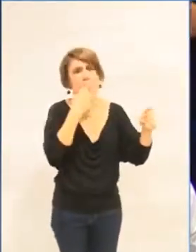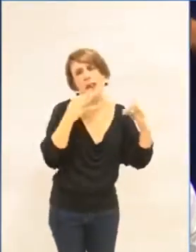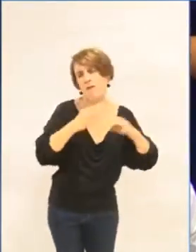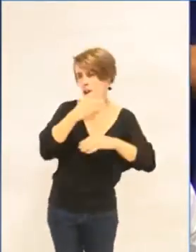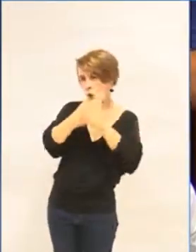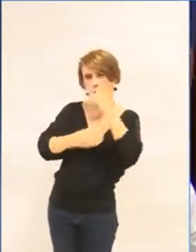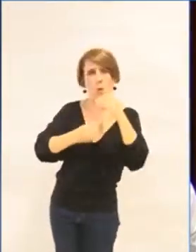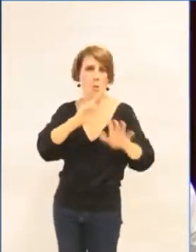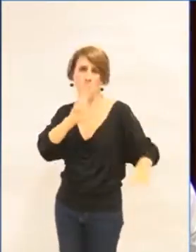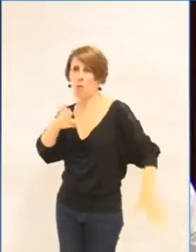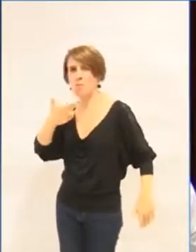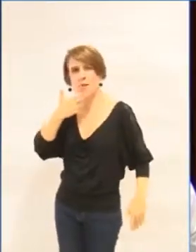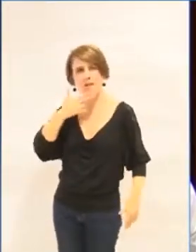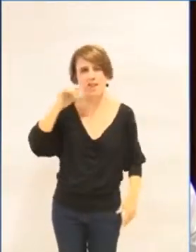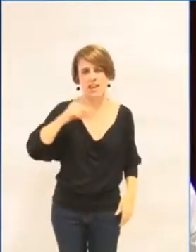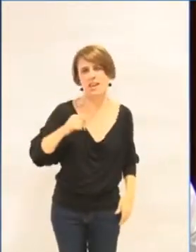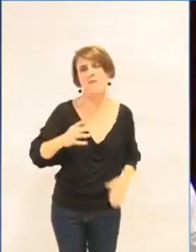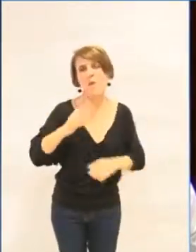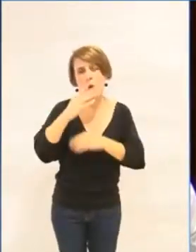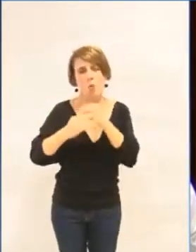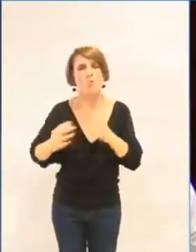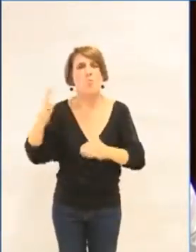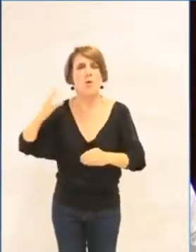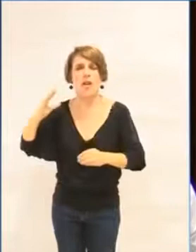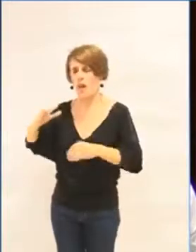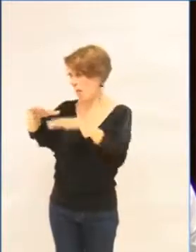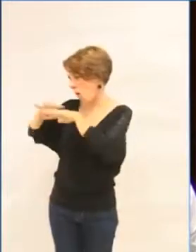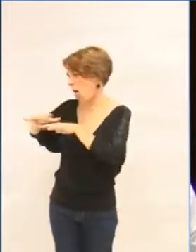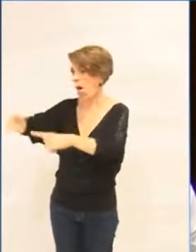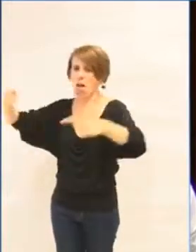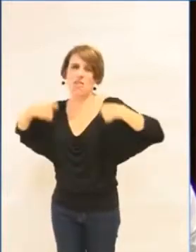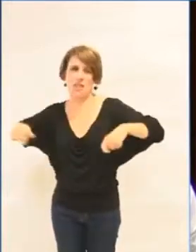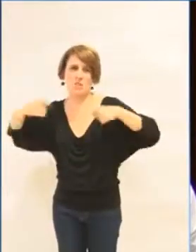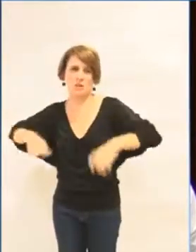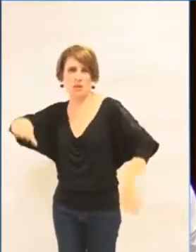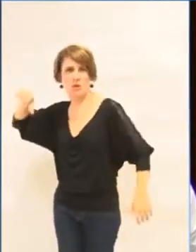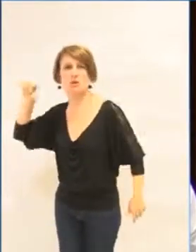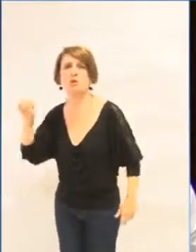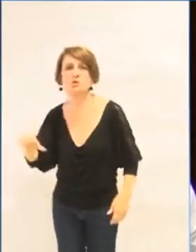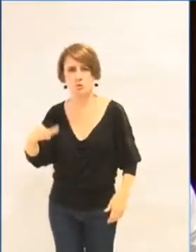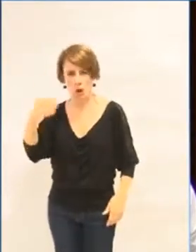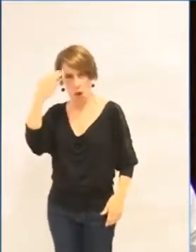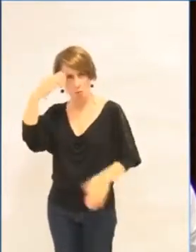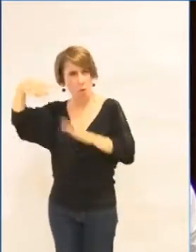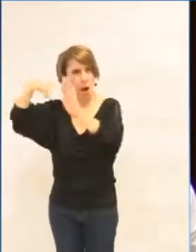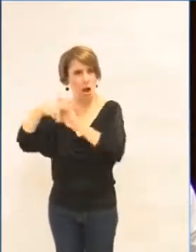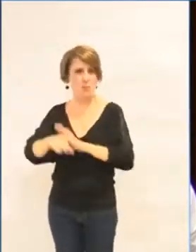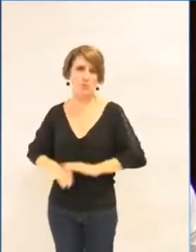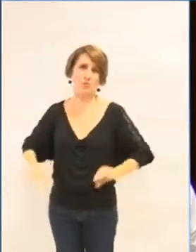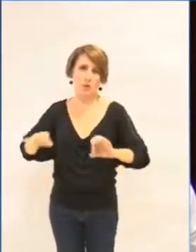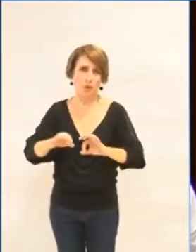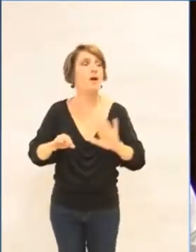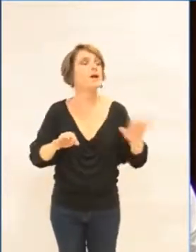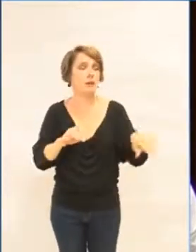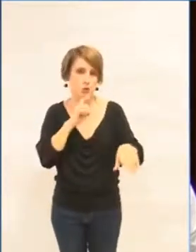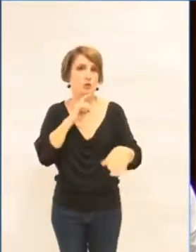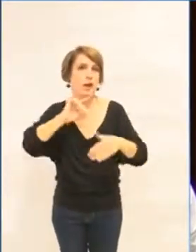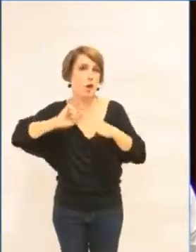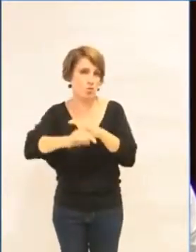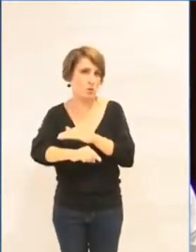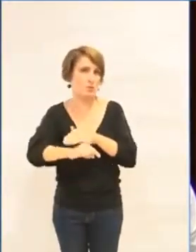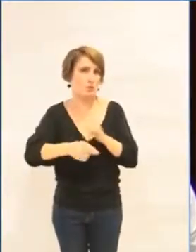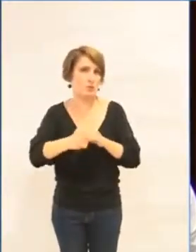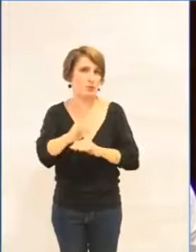irréprochable, au monde ancien, opaque, dispendieux et moralement douteux. Et ce sera mon deuxième point. Il